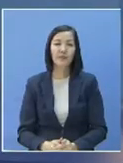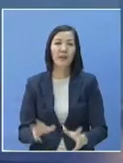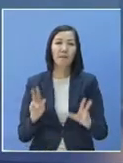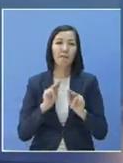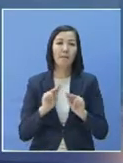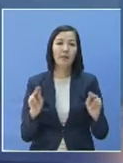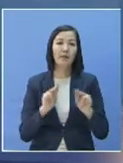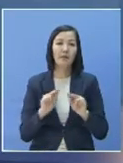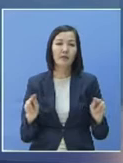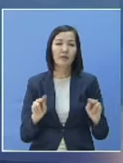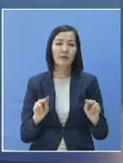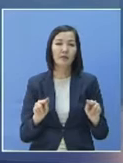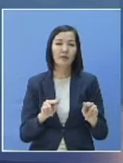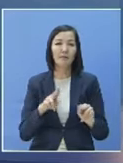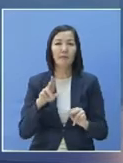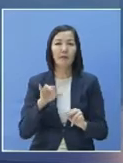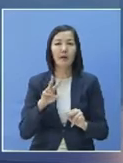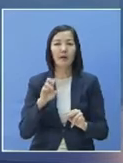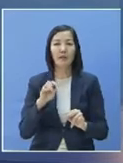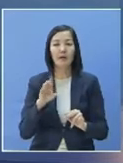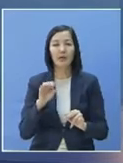Педагогикалық панорамалар идеясы